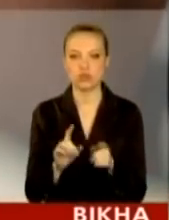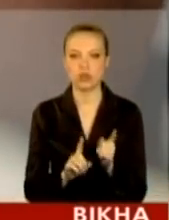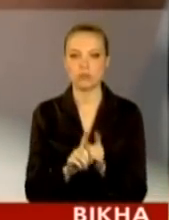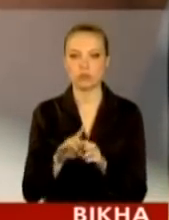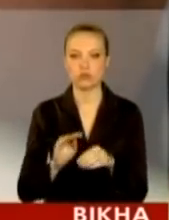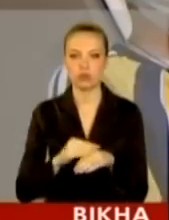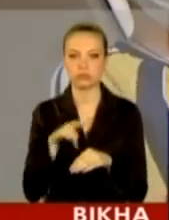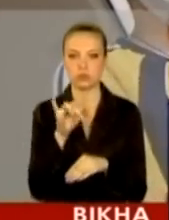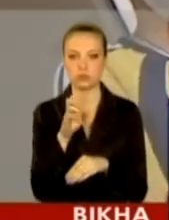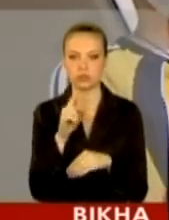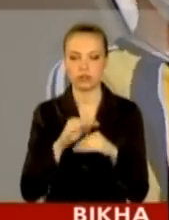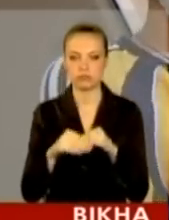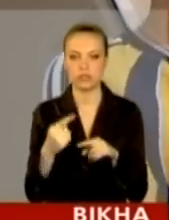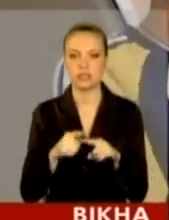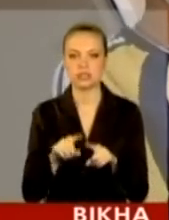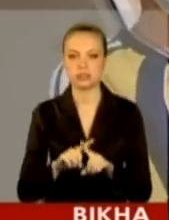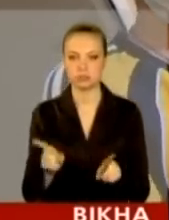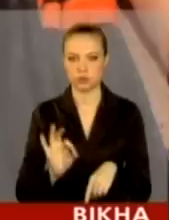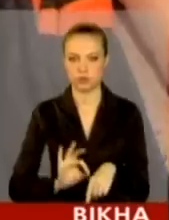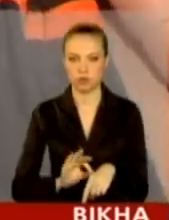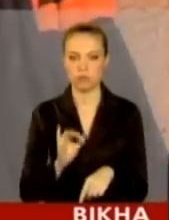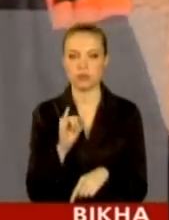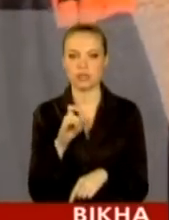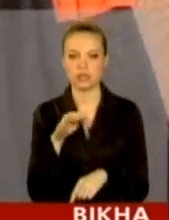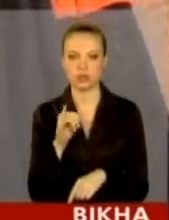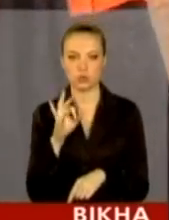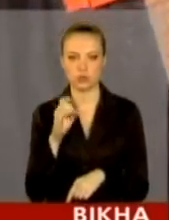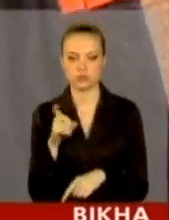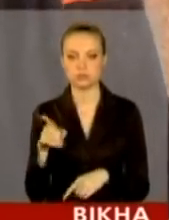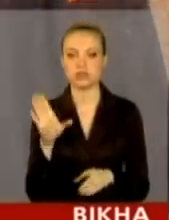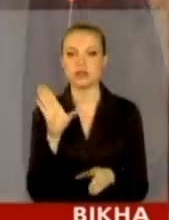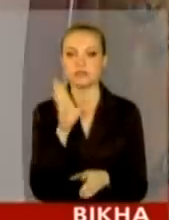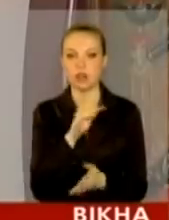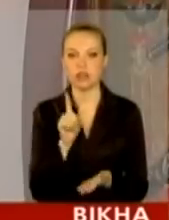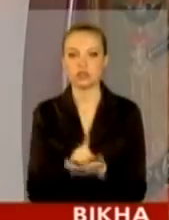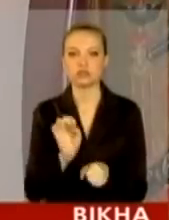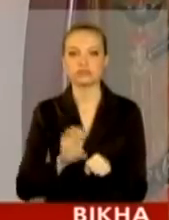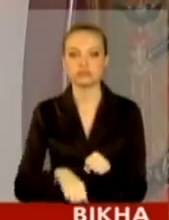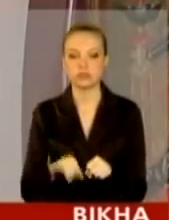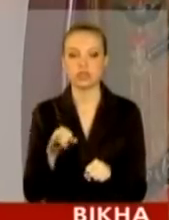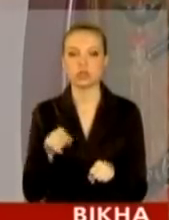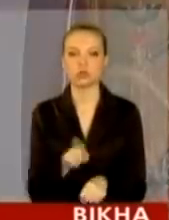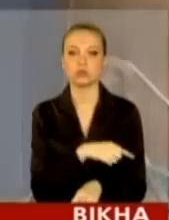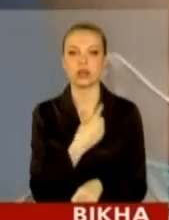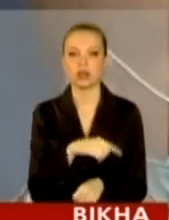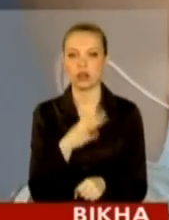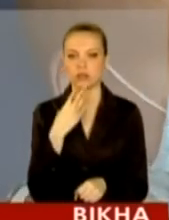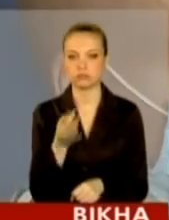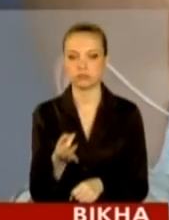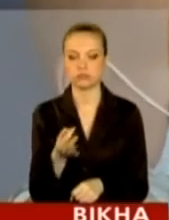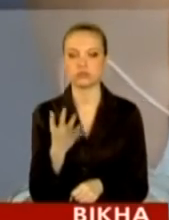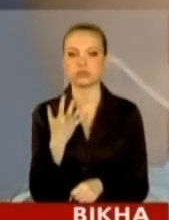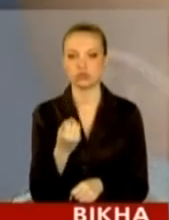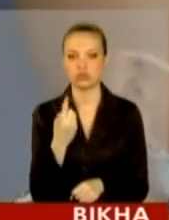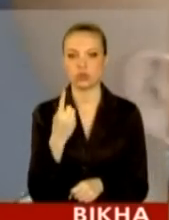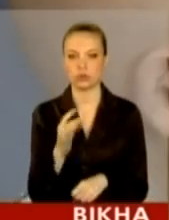вкриватися лускою. Це рідкісна генетична хвороба – іхтіоз. Її майже вдалося побороти. І тут лікарі озвучили ще